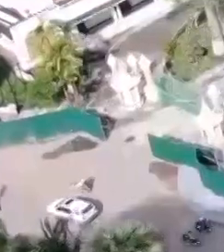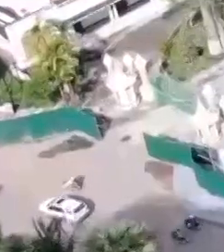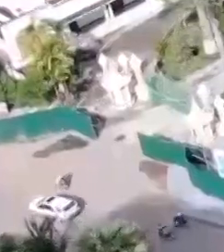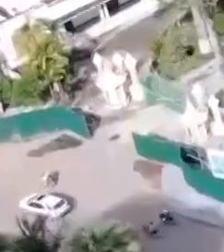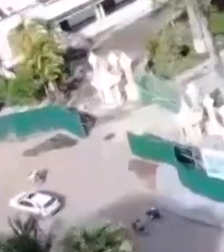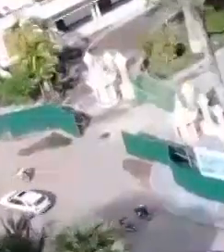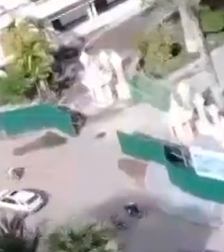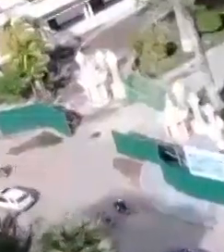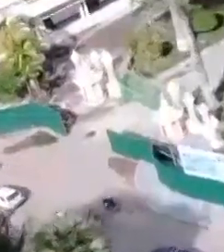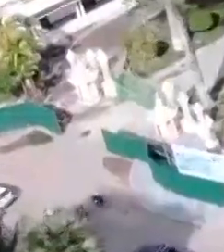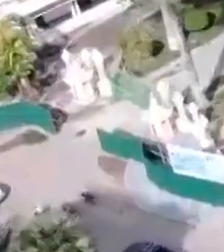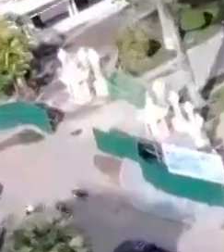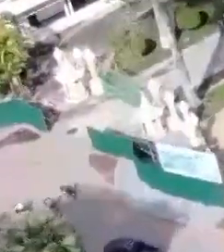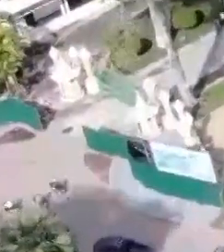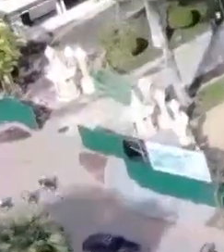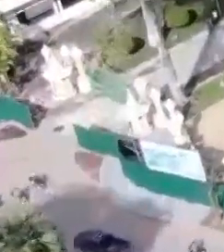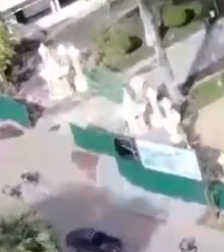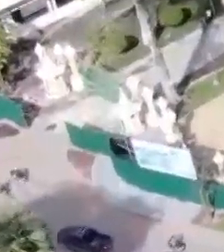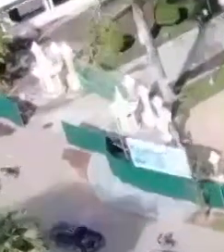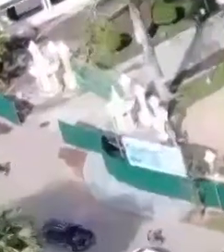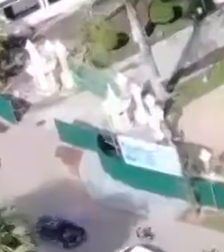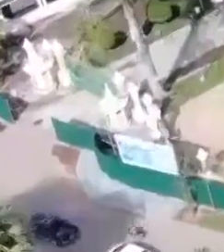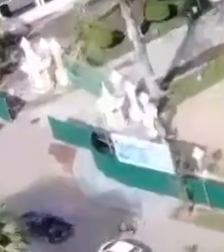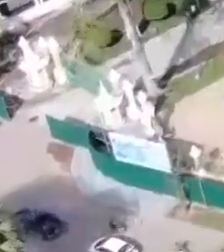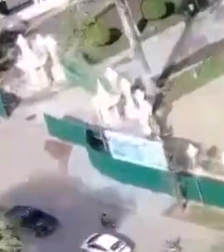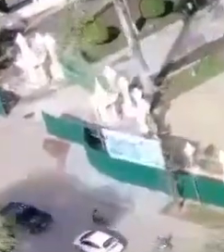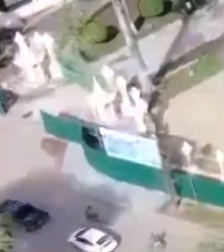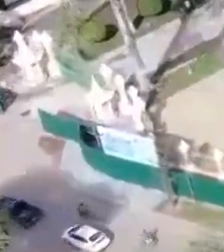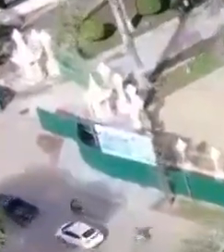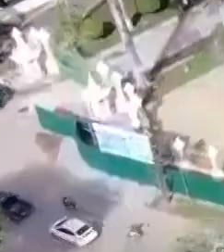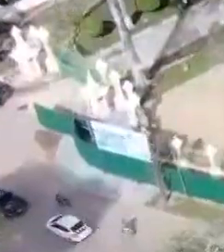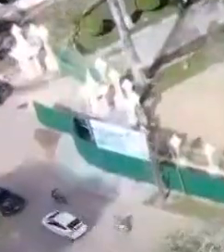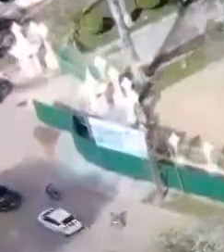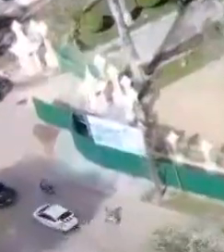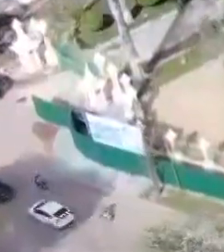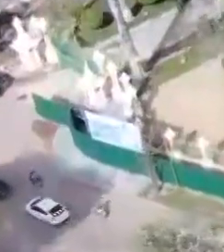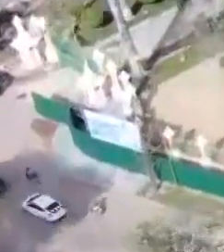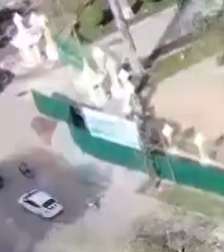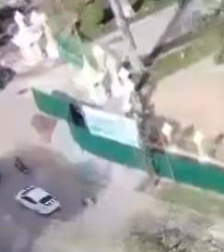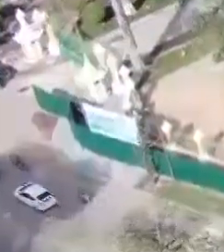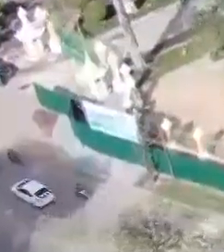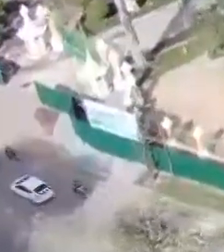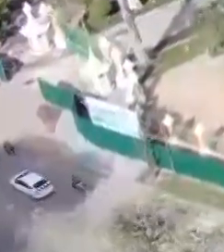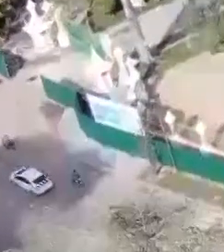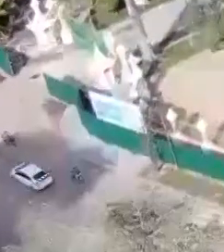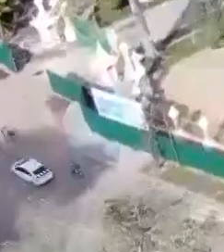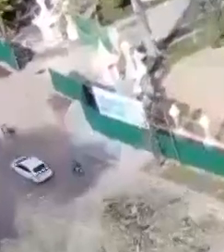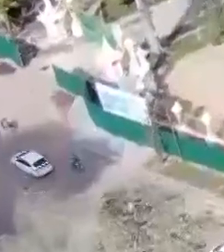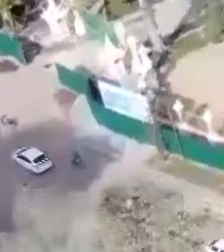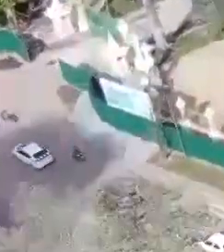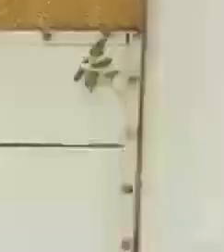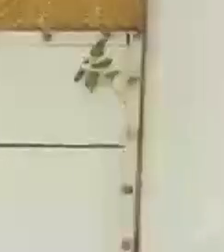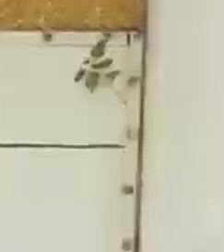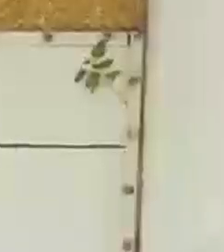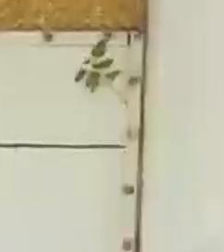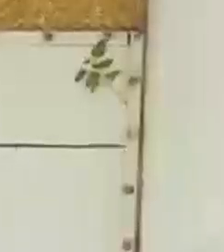យោងតាមព្រះរាជតម្រិះដ៏ខ្ពង់ខ្ពស់របស់ព្រះករុណាជាអម្ចាស់ជីវលើត្បូងព្រះមហាក្សត្រនៃព្រះរាជាណាចក្រកម្ពុជានិ